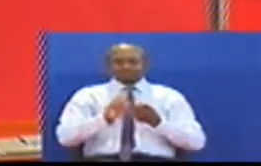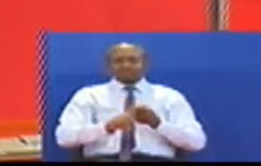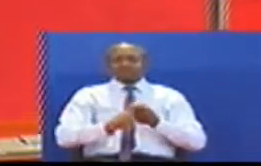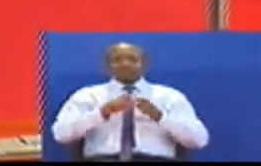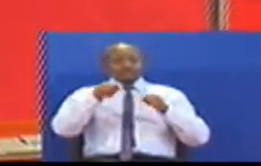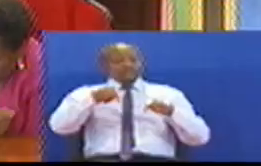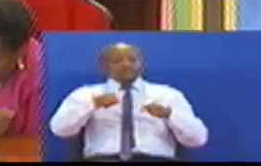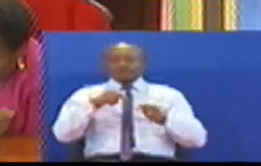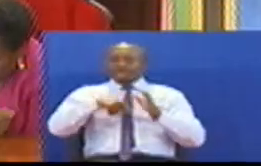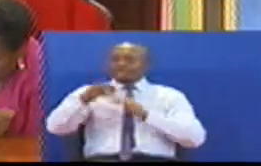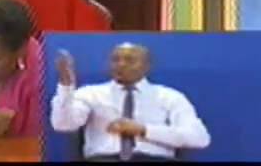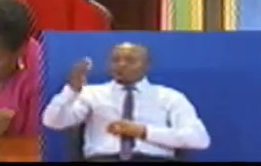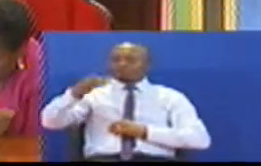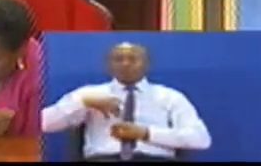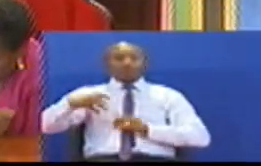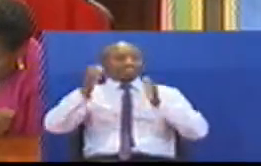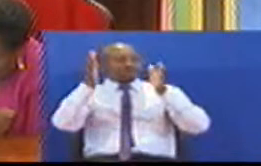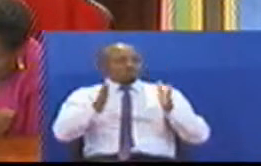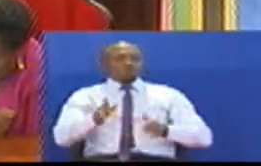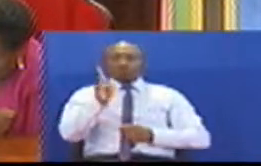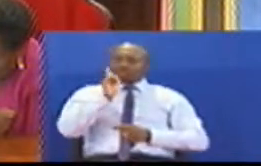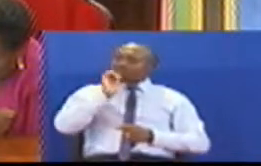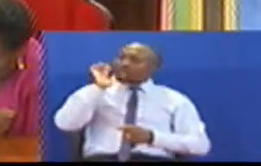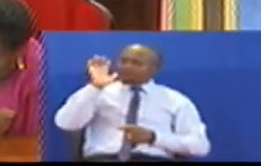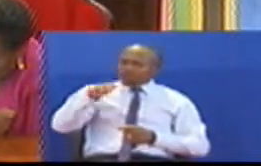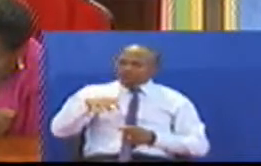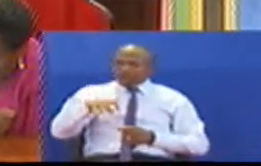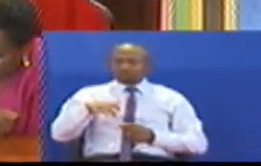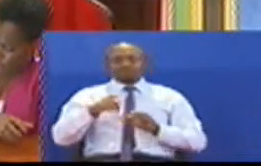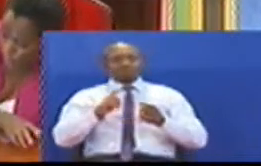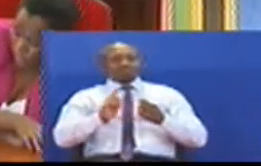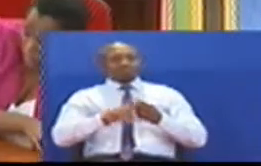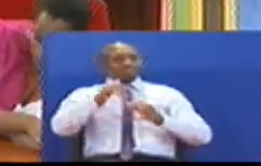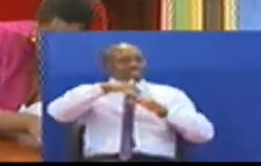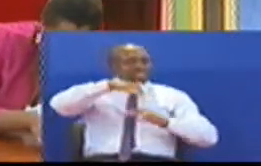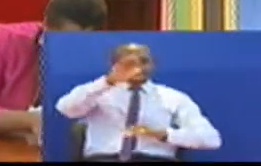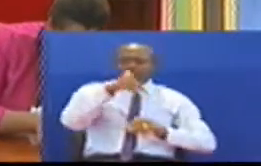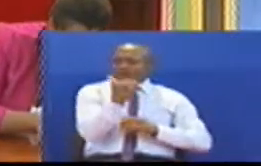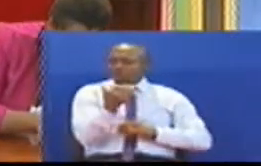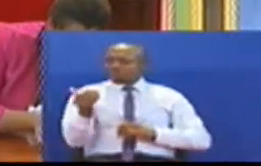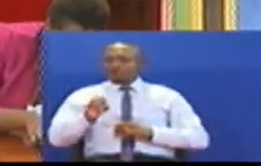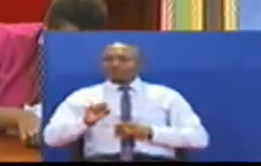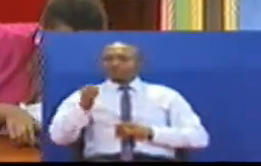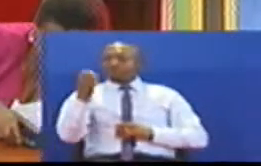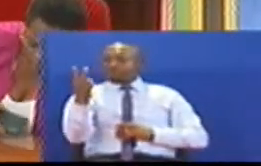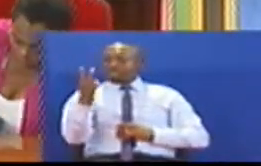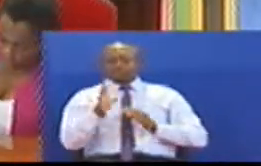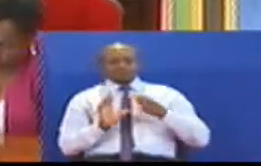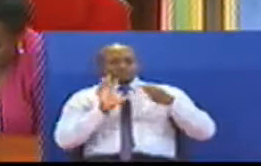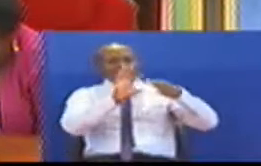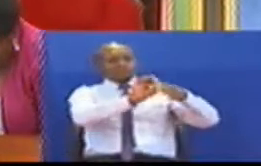tumesoma pale kwenye hotuba ya Waziri Mkuu, kila mwaka Mheshimiwa Spika zaidi ya watoto milioni mbili wanaenda darasa la